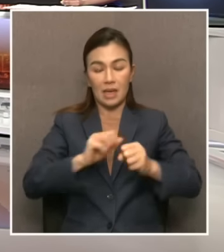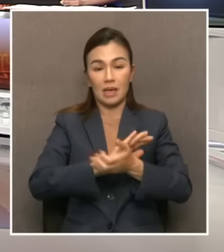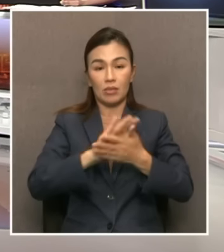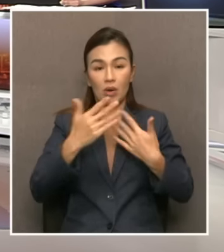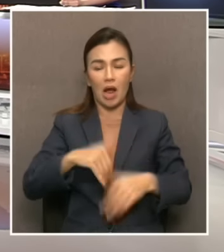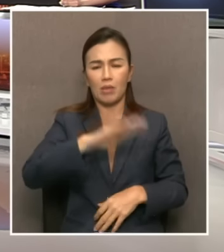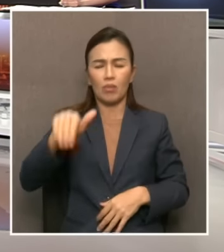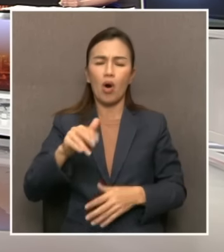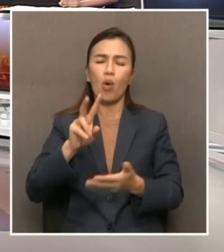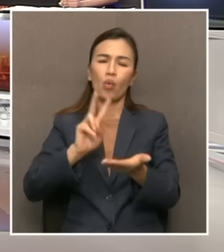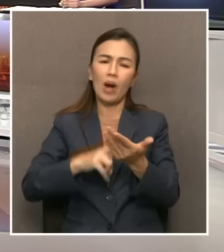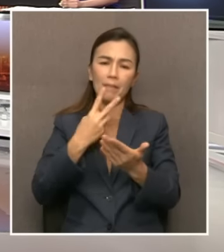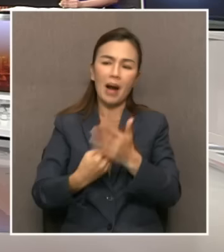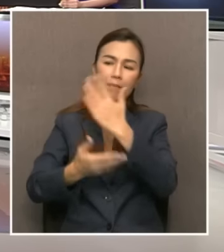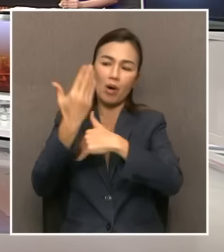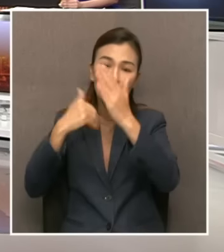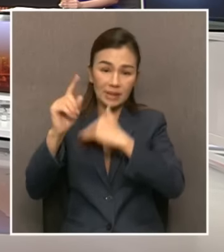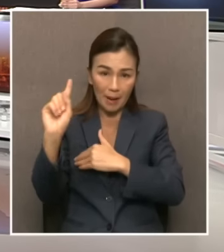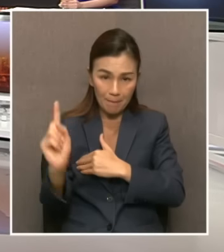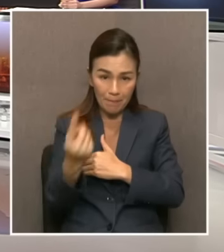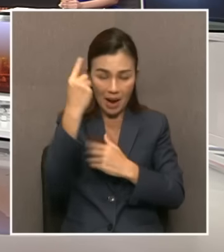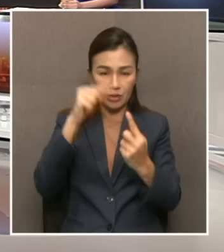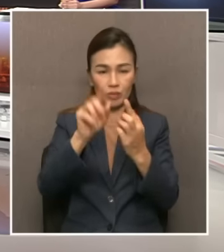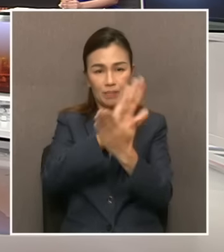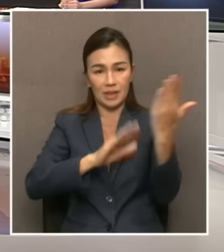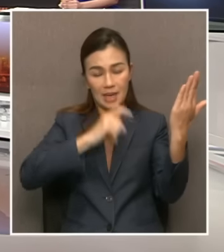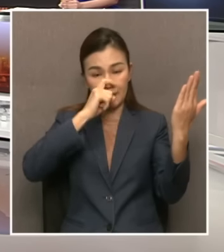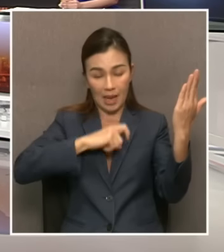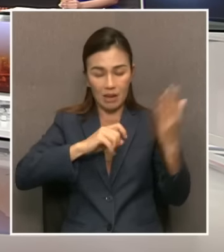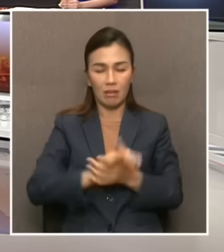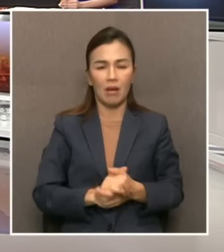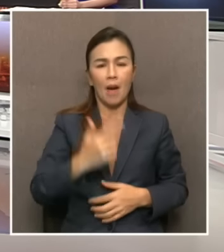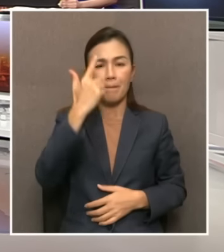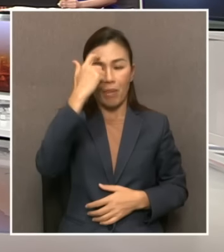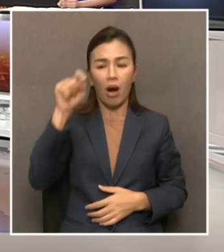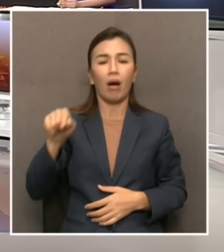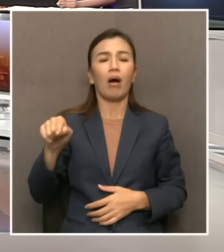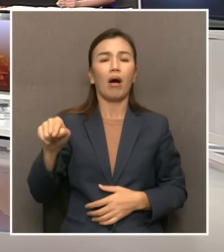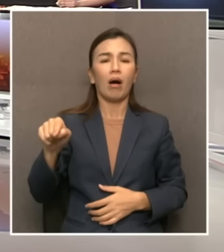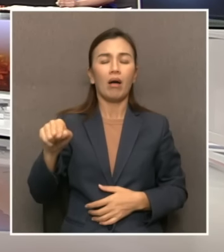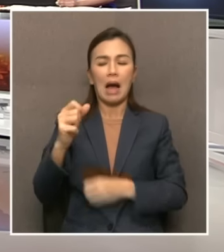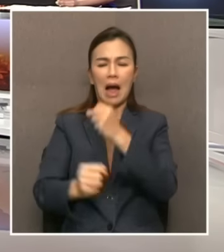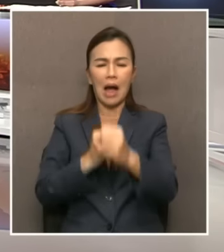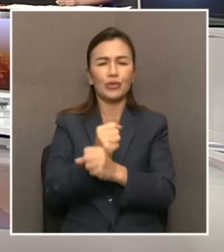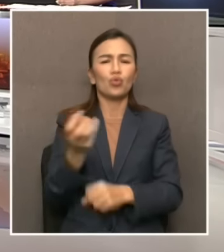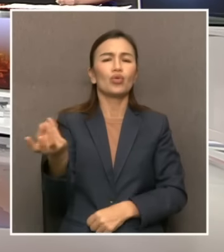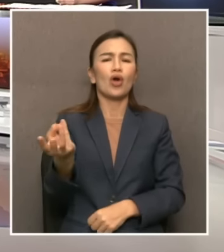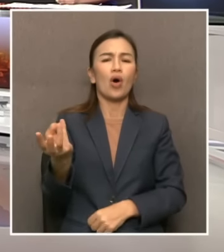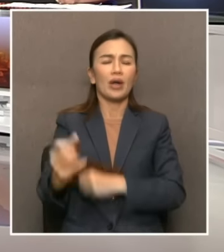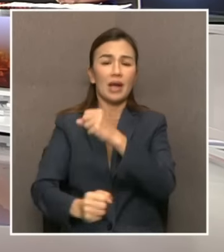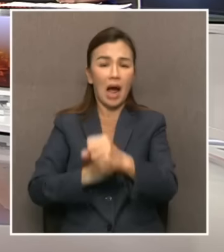ใหม่ให้กับการเมืองไทยด้วยนะคะเนื่องจากว่านางสาวแพทองธารค่ะจะเป็นนายกรัฐมนตรีที่มีอายุน้อยที่สุดในวัย